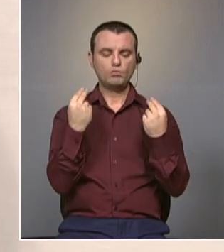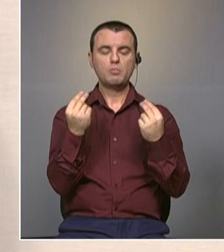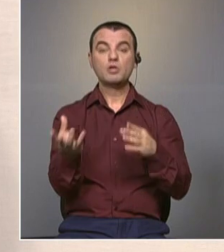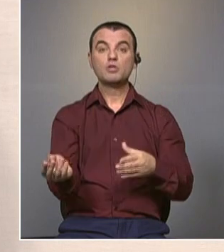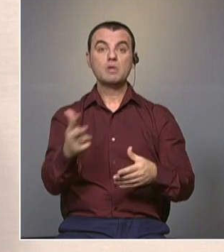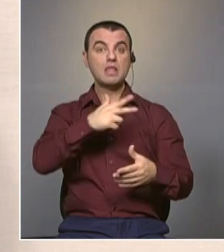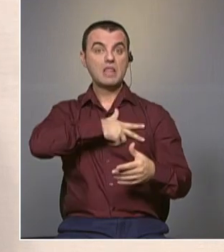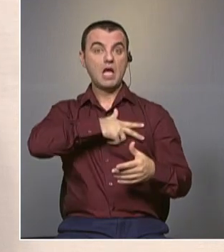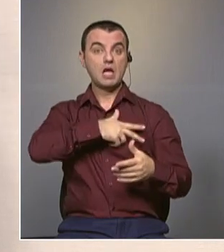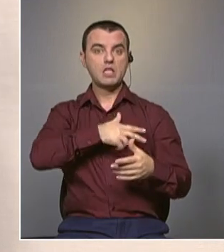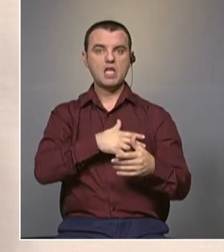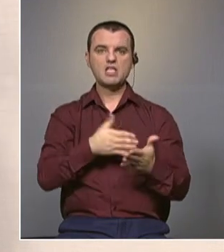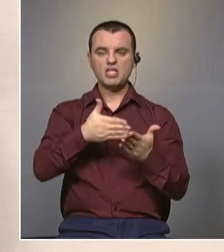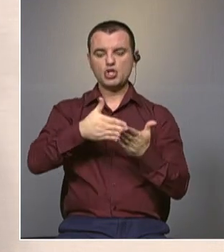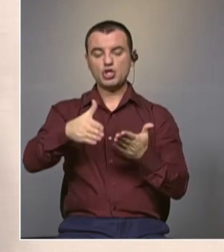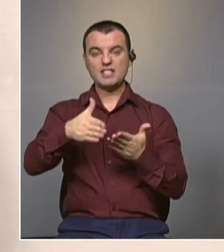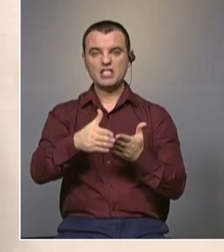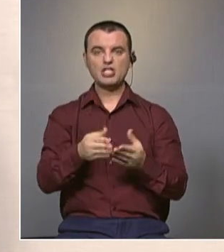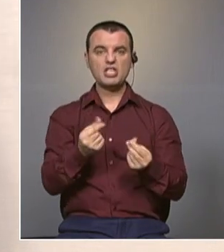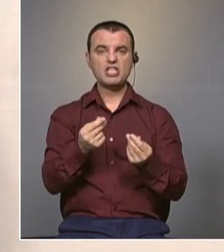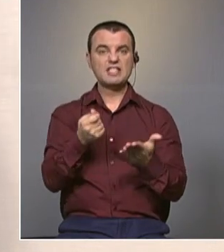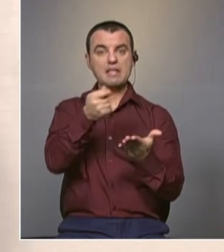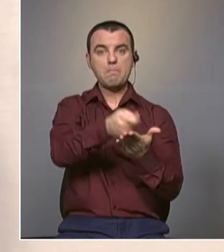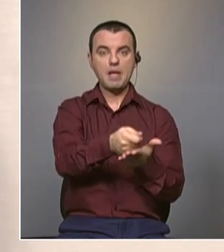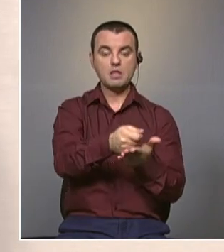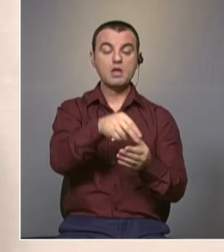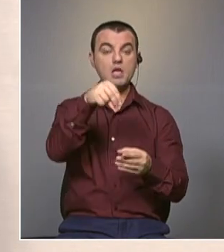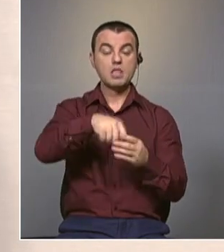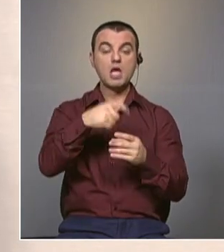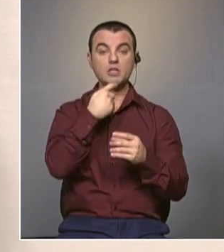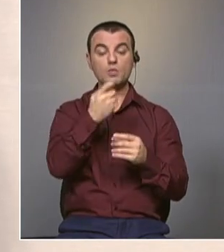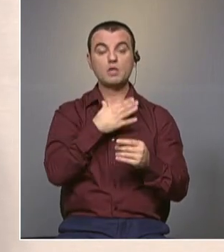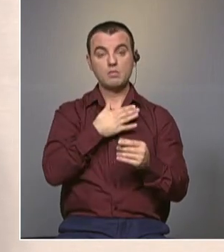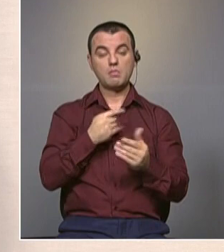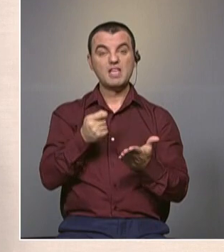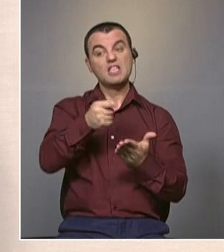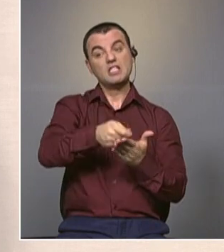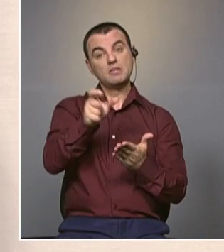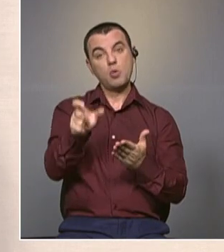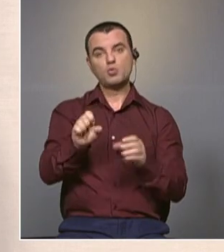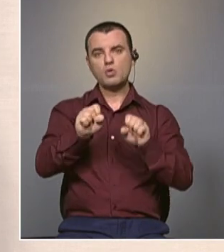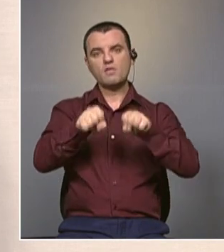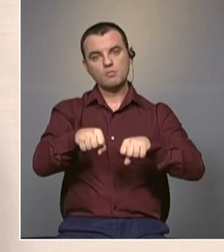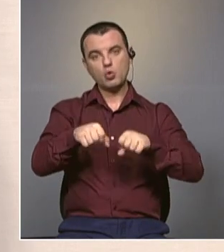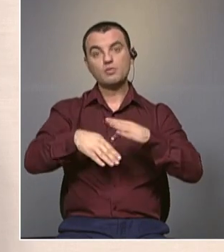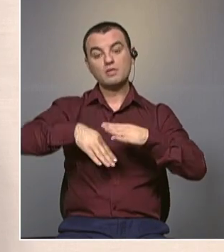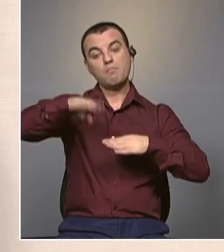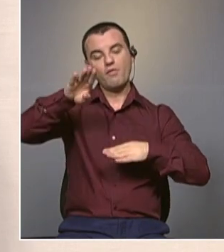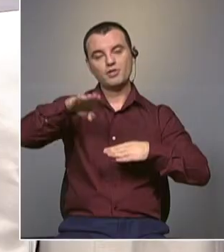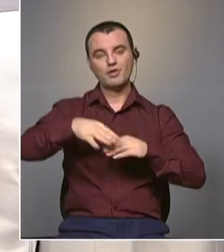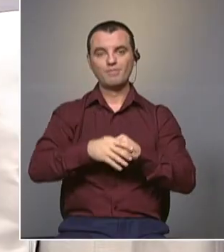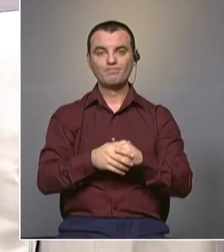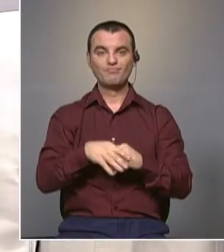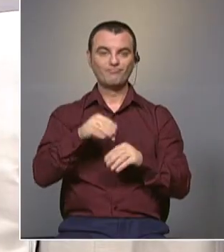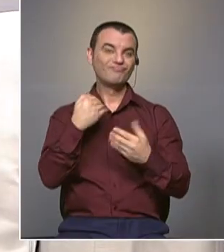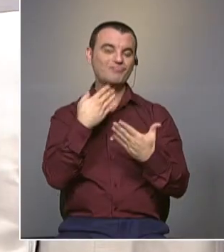година имаме и доста допълнителни спонсори, така че възможностите са дори повече. Добре,